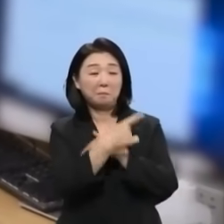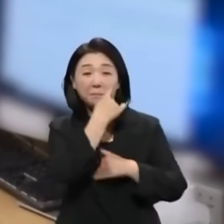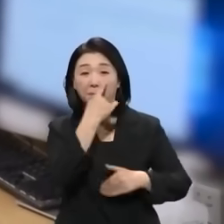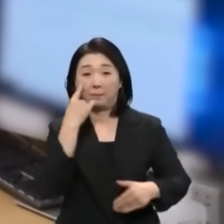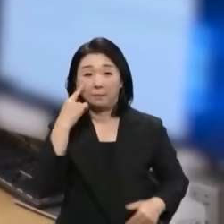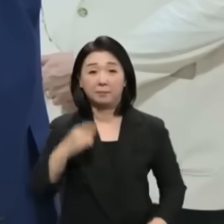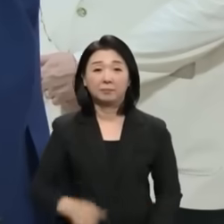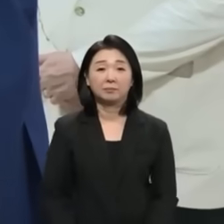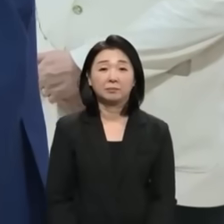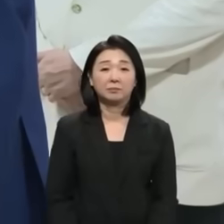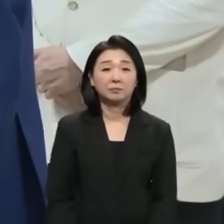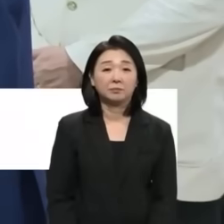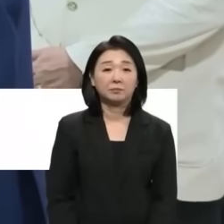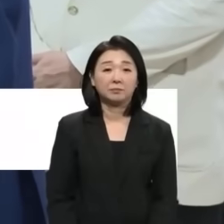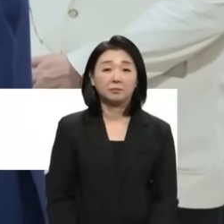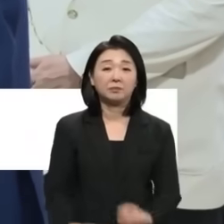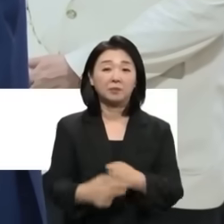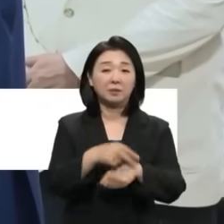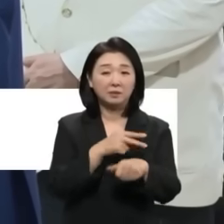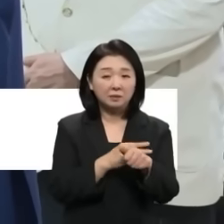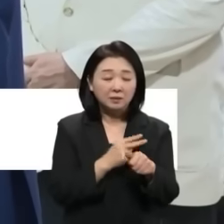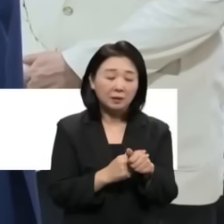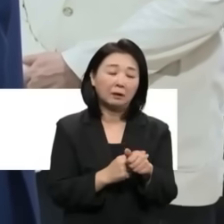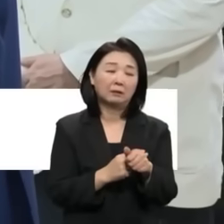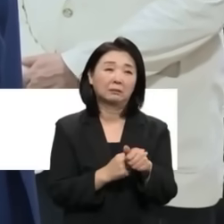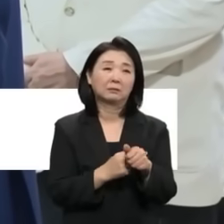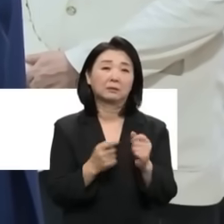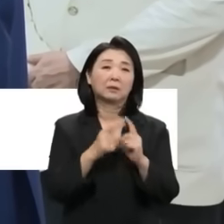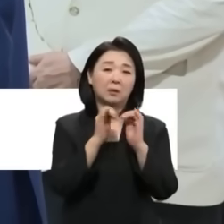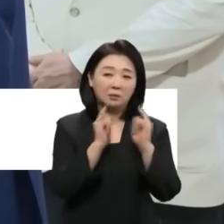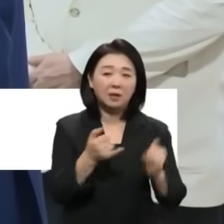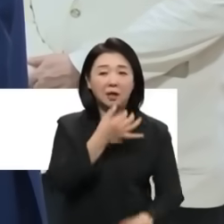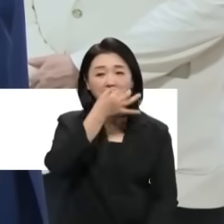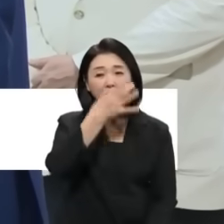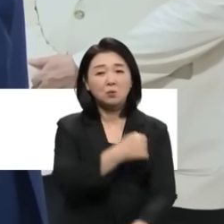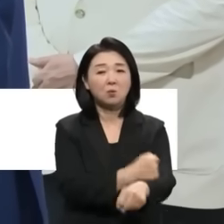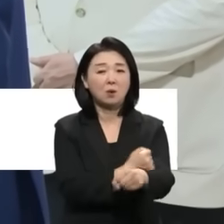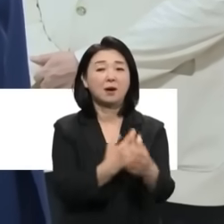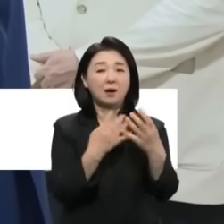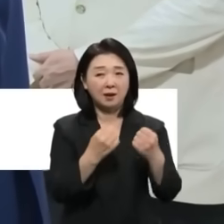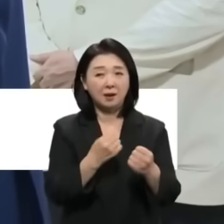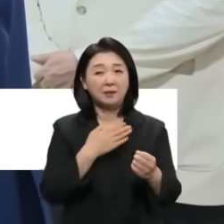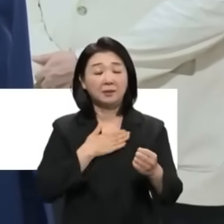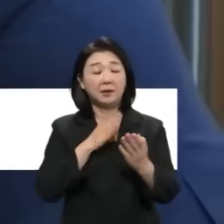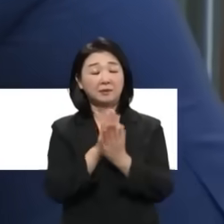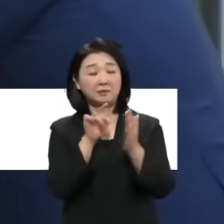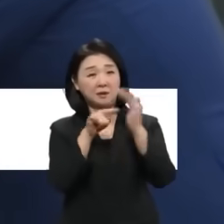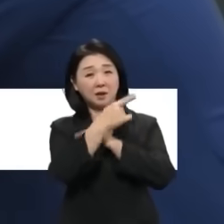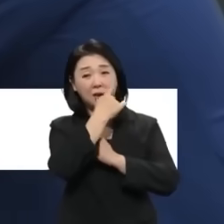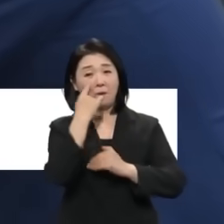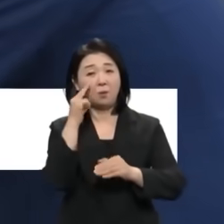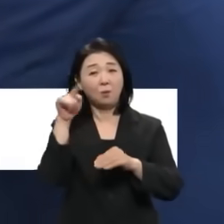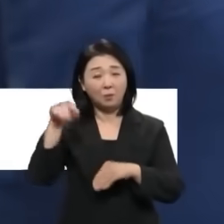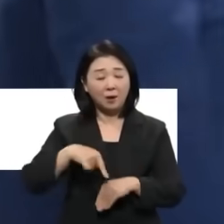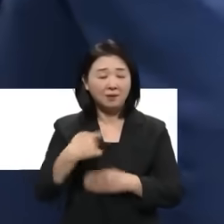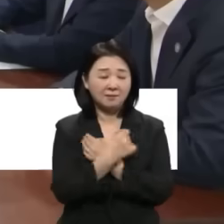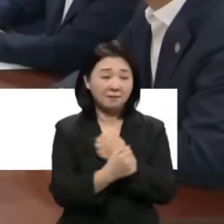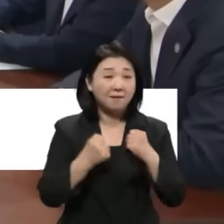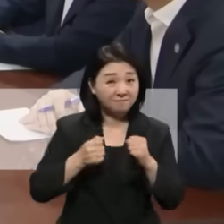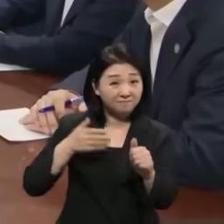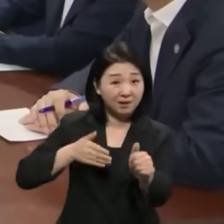간 겁니다 의료진들이 힘들고 고생하는지 가좀 현장 정을 좀습니다 건강하게